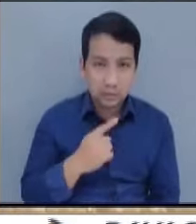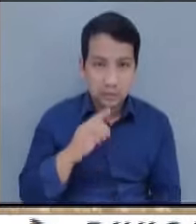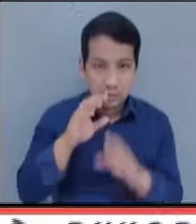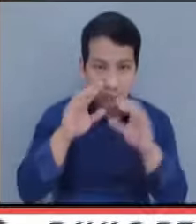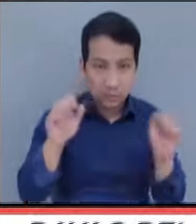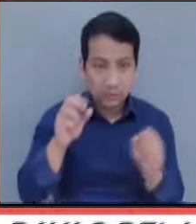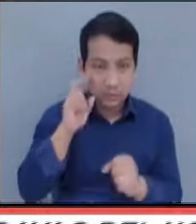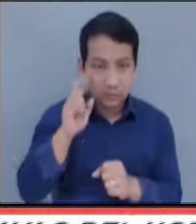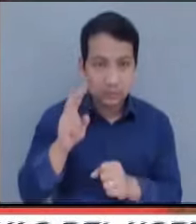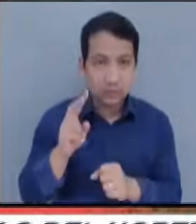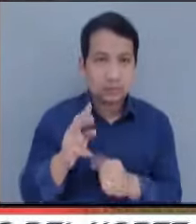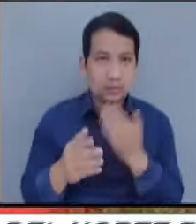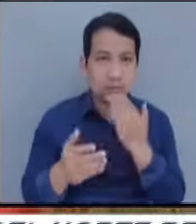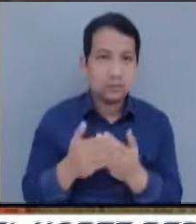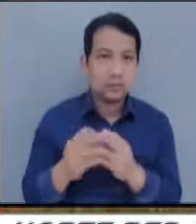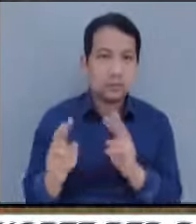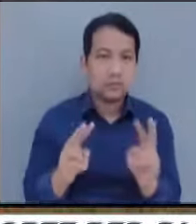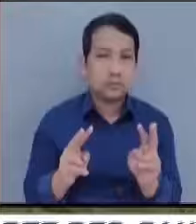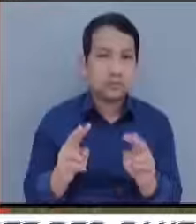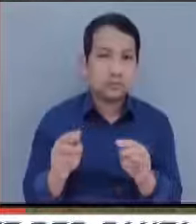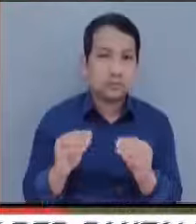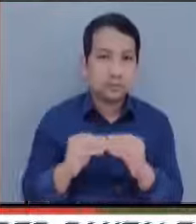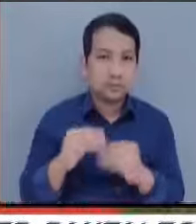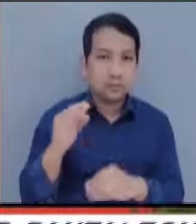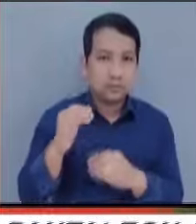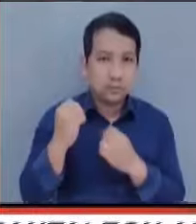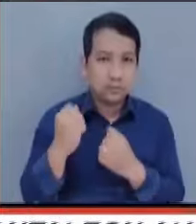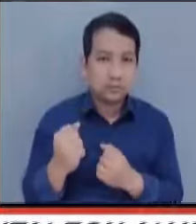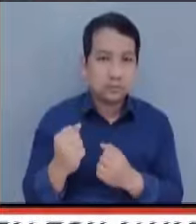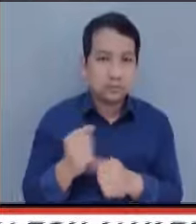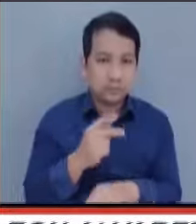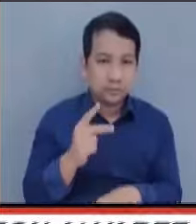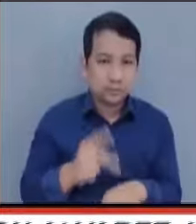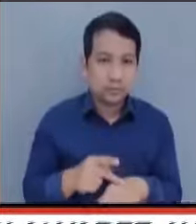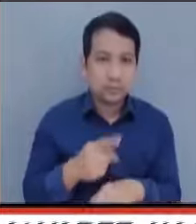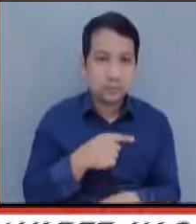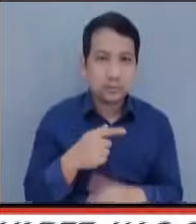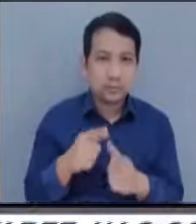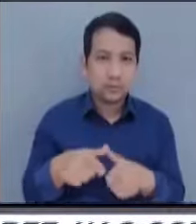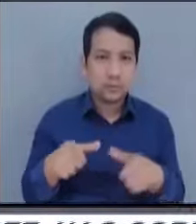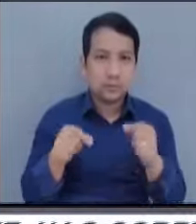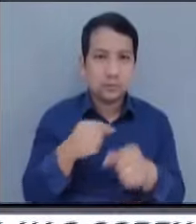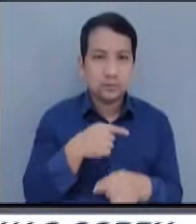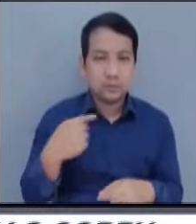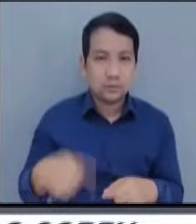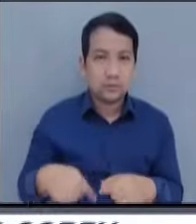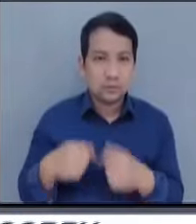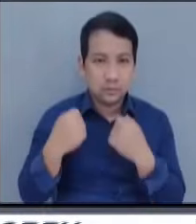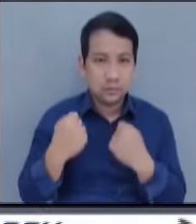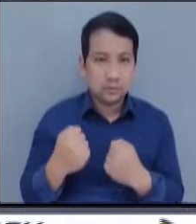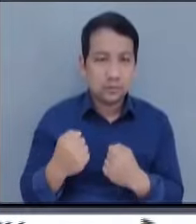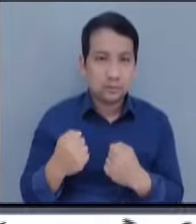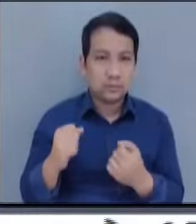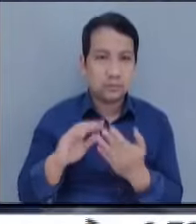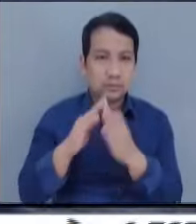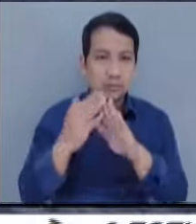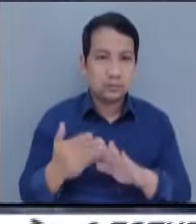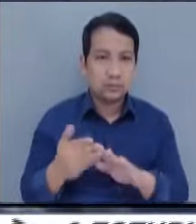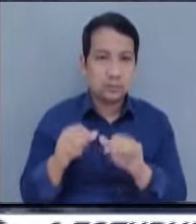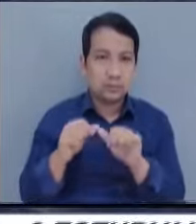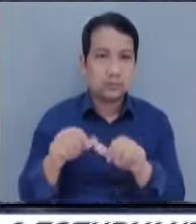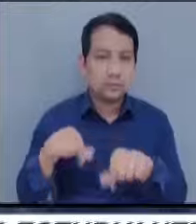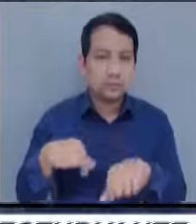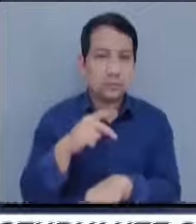itong good move para lalo pang palakasin ang relasyon ng Pilipinas at Japan lalo na sa pagpapanatili ng kapayapaan at stability sa